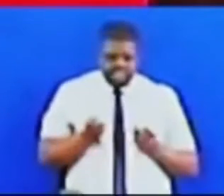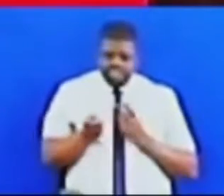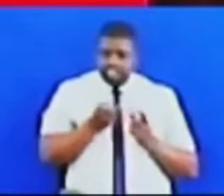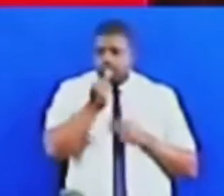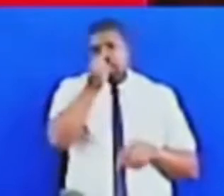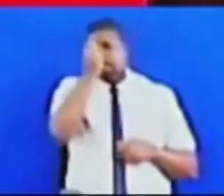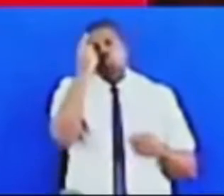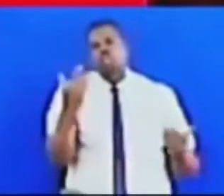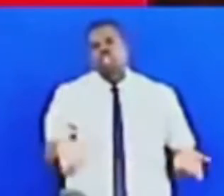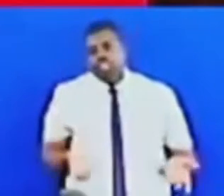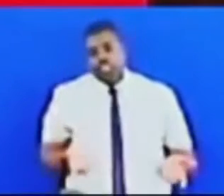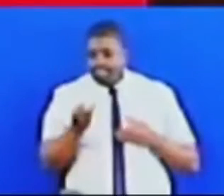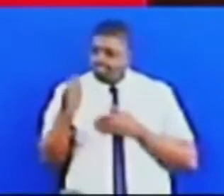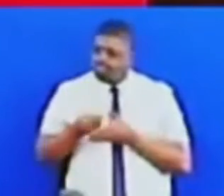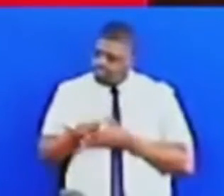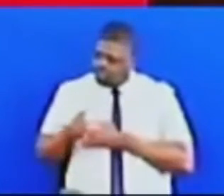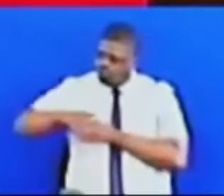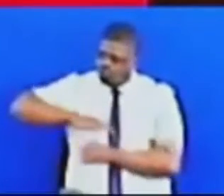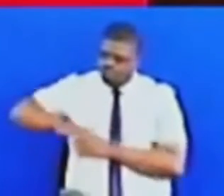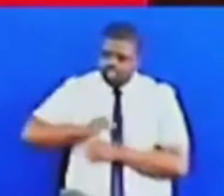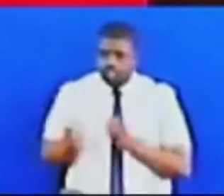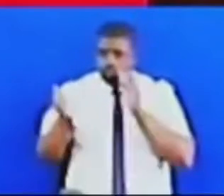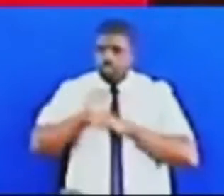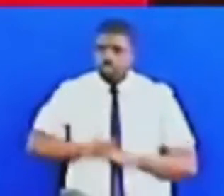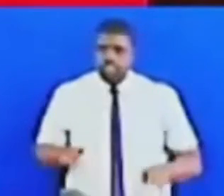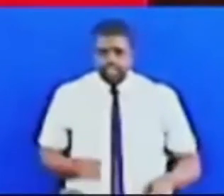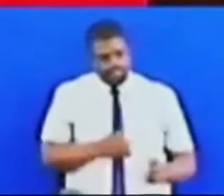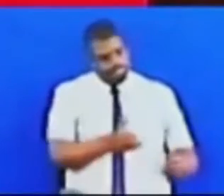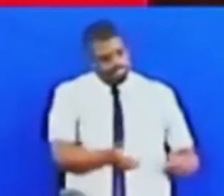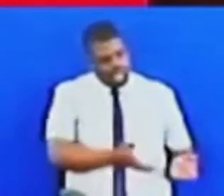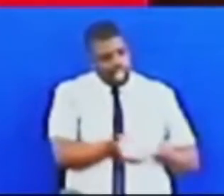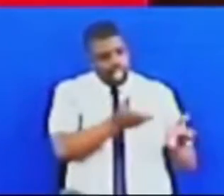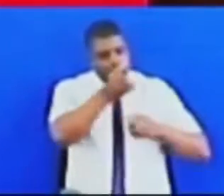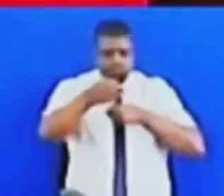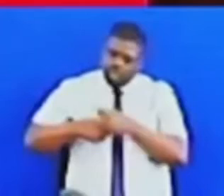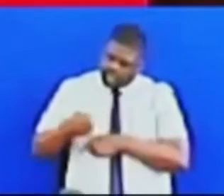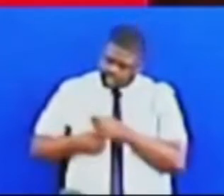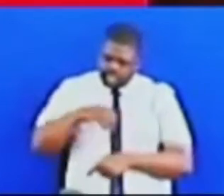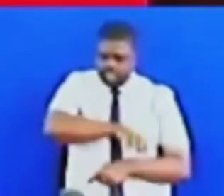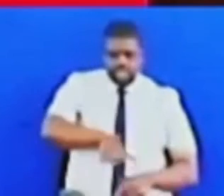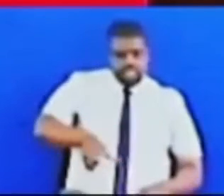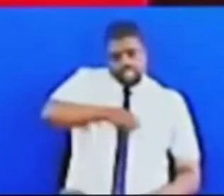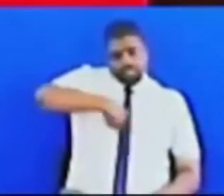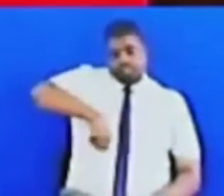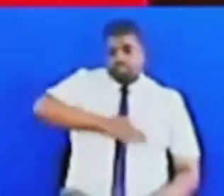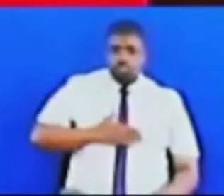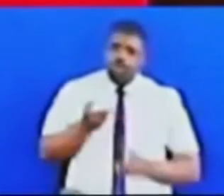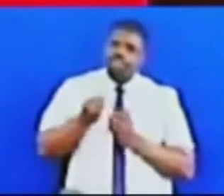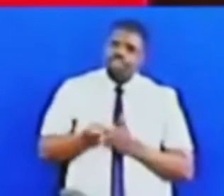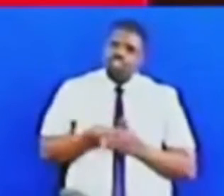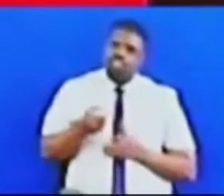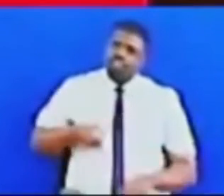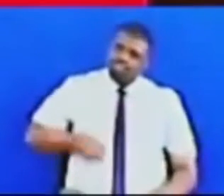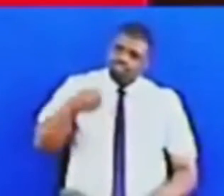kizungumkuti. Leo fedha zinazotumika kukamilisha miradi ya maendeleo kwenye majimbo yetu ni fedha ya